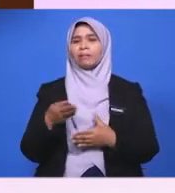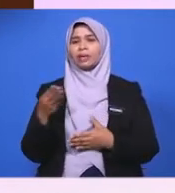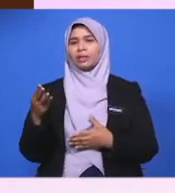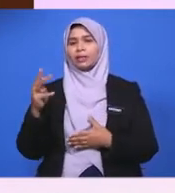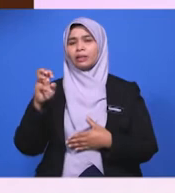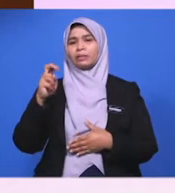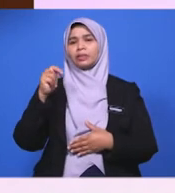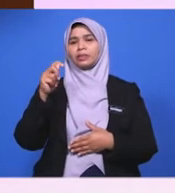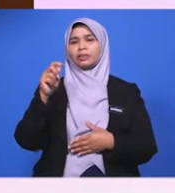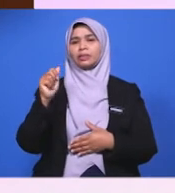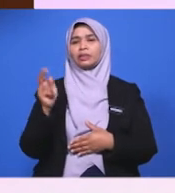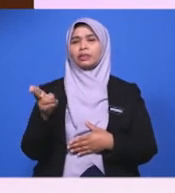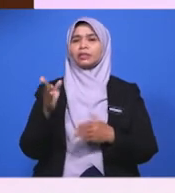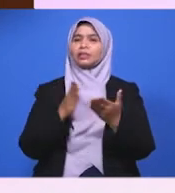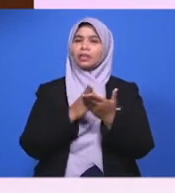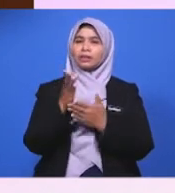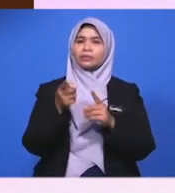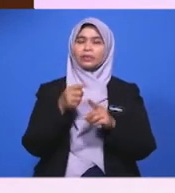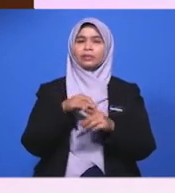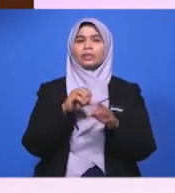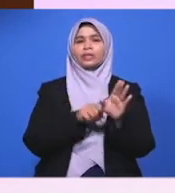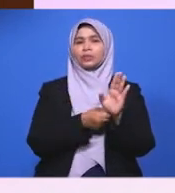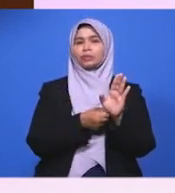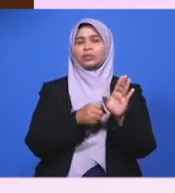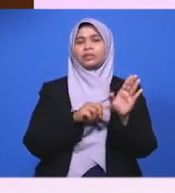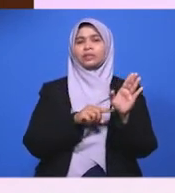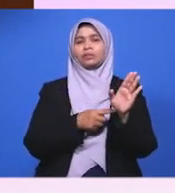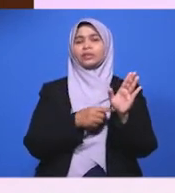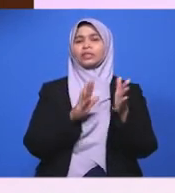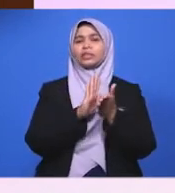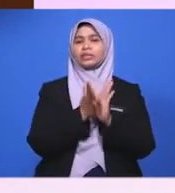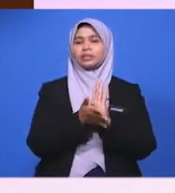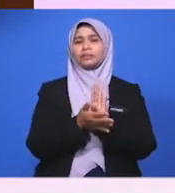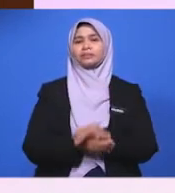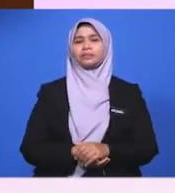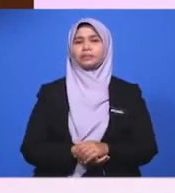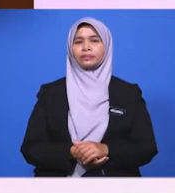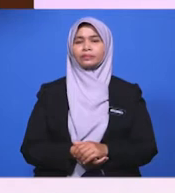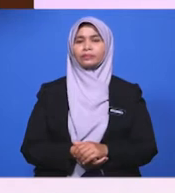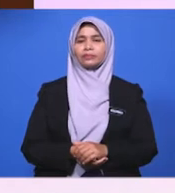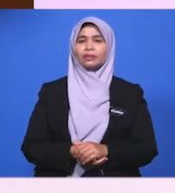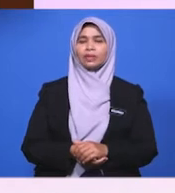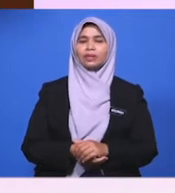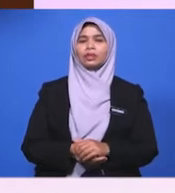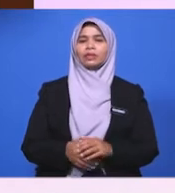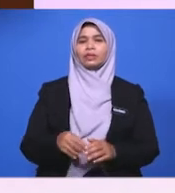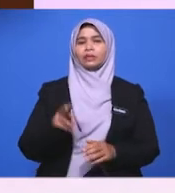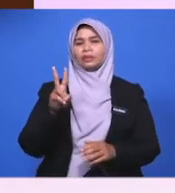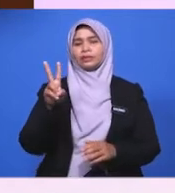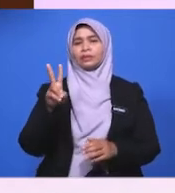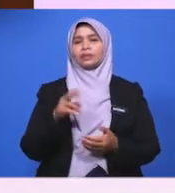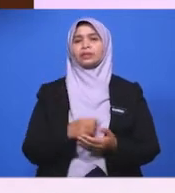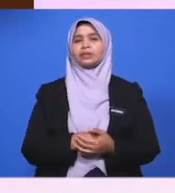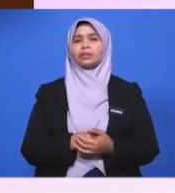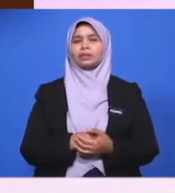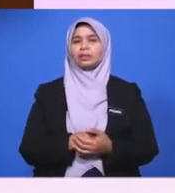mengeluarkan bahan mentah terus daripada sumber semula jadi. Sektor kedua,